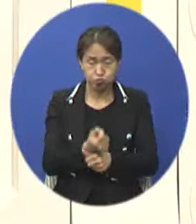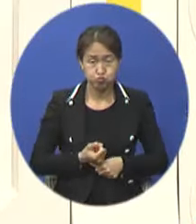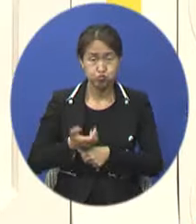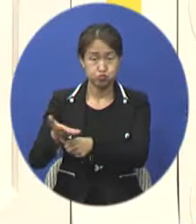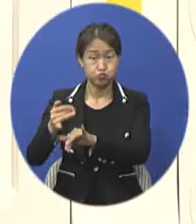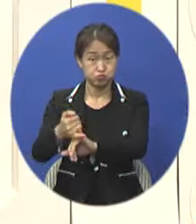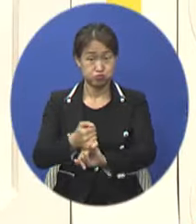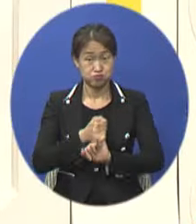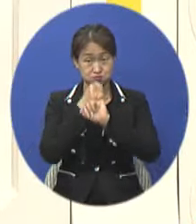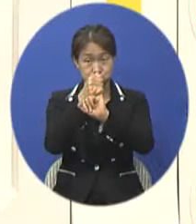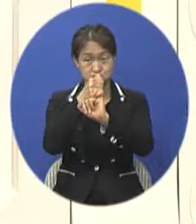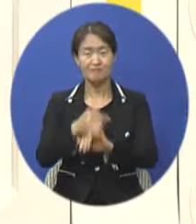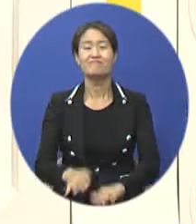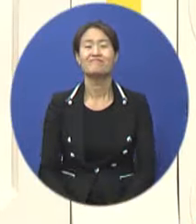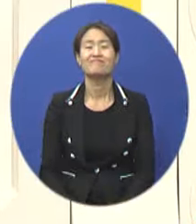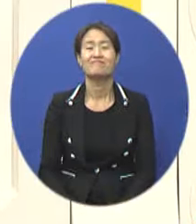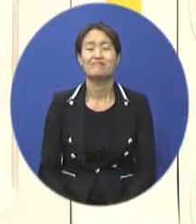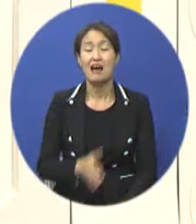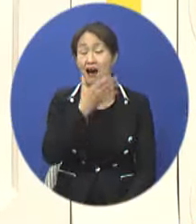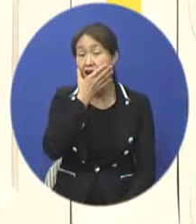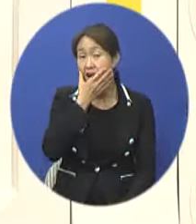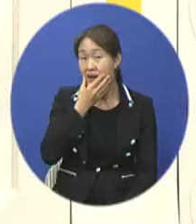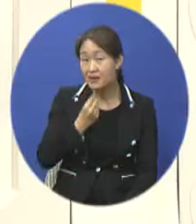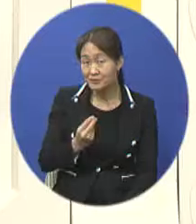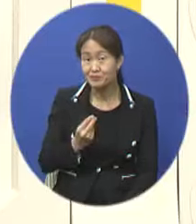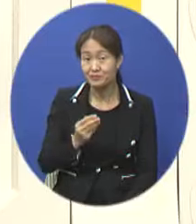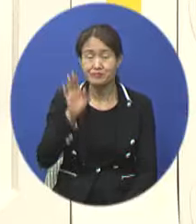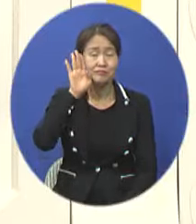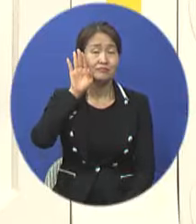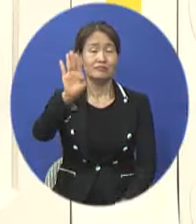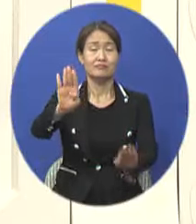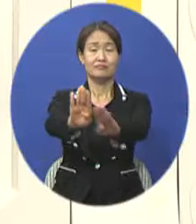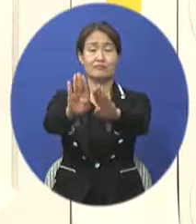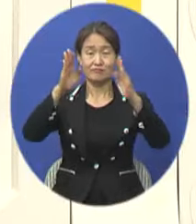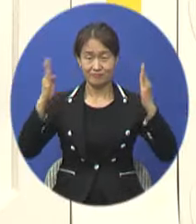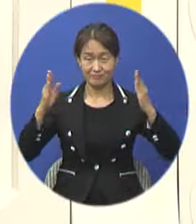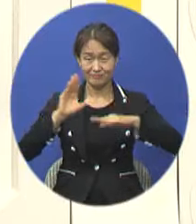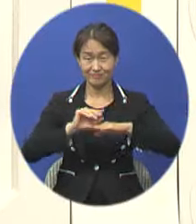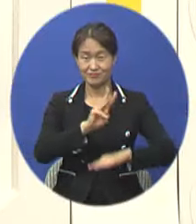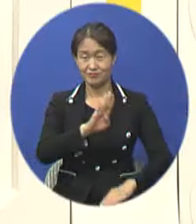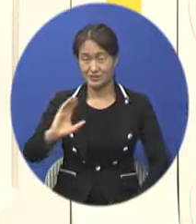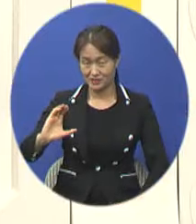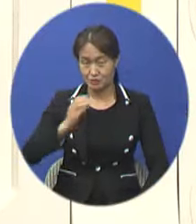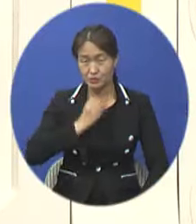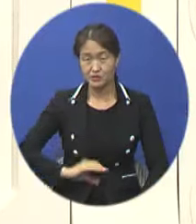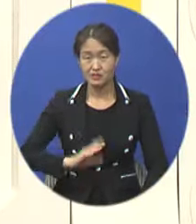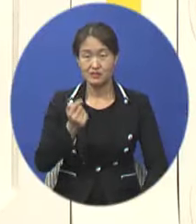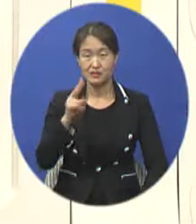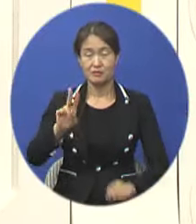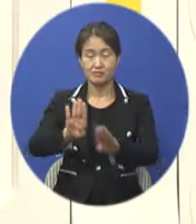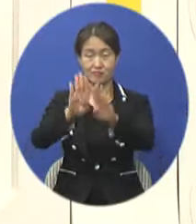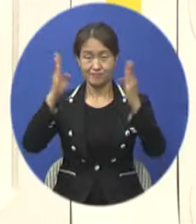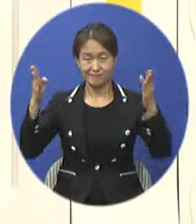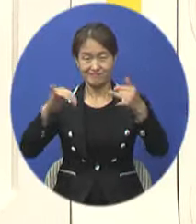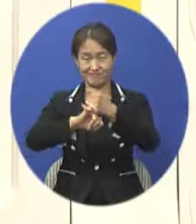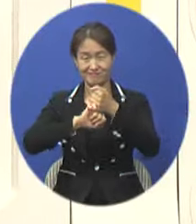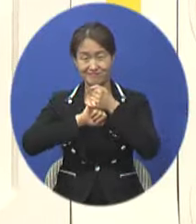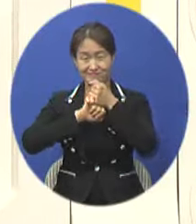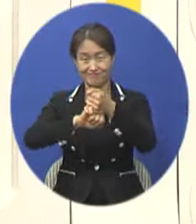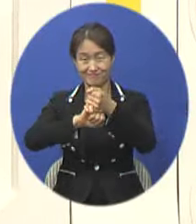손길을 전달하도록 하겠습니다. 네, 행복한 미래를 여는 방송 WBC 복지TV가